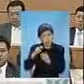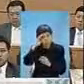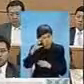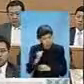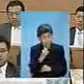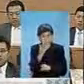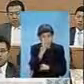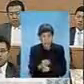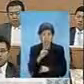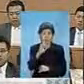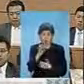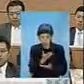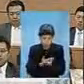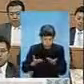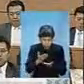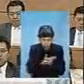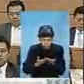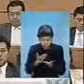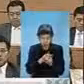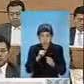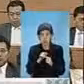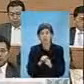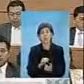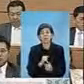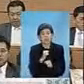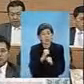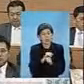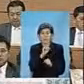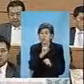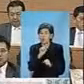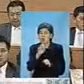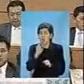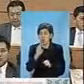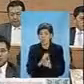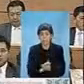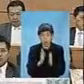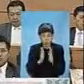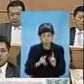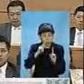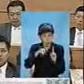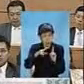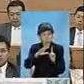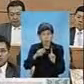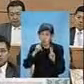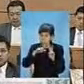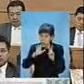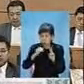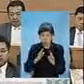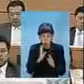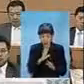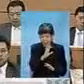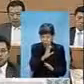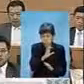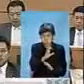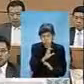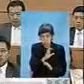หลือ100คนมาทำหน้าที่สมาชิกสภาร่างรัฐธรรมนูญใน 2,500 คนมีมากกว่า500คนไม่